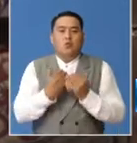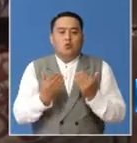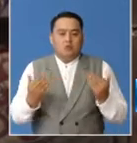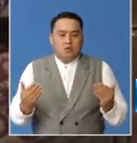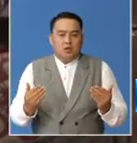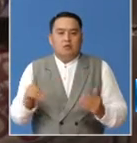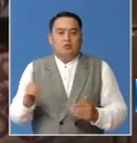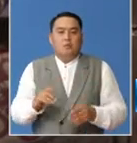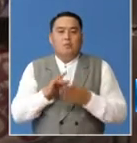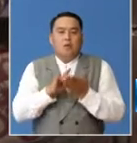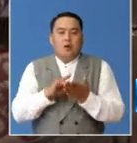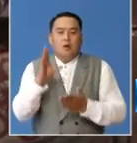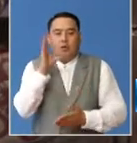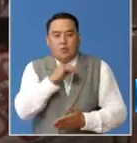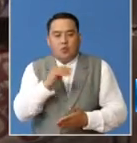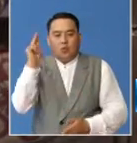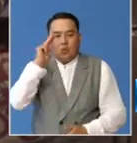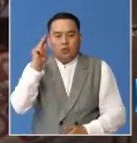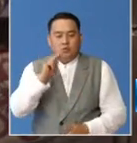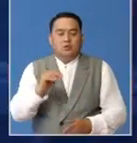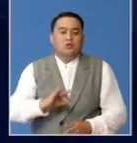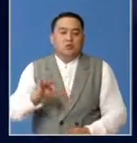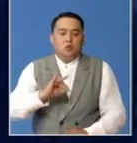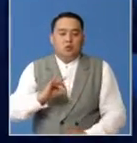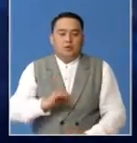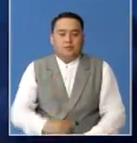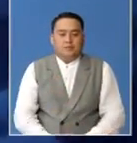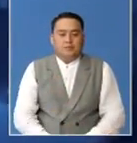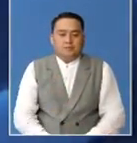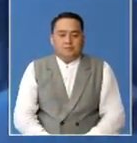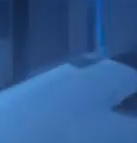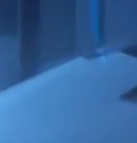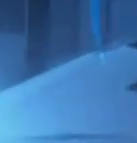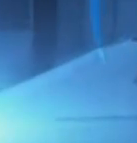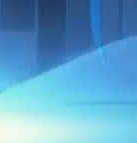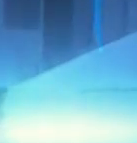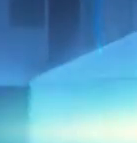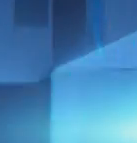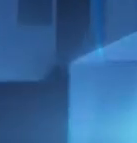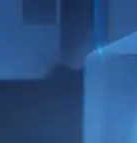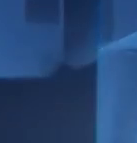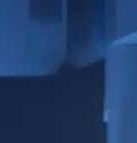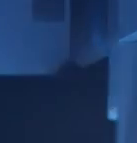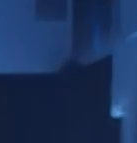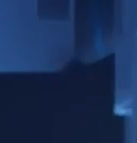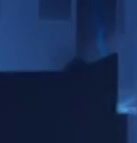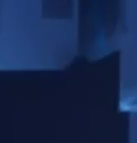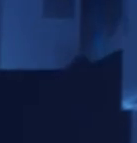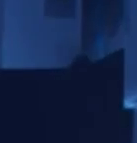Я думаю, эти походы помогут ему в учебе на уроках истории. Ануар Амангельдинов, Жазира Исаева, Мади Байбусынов, телеканал